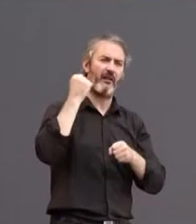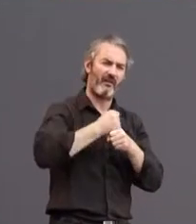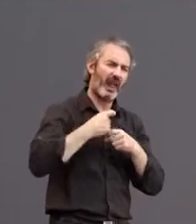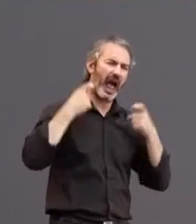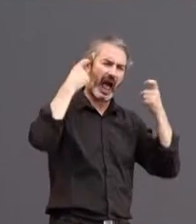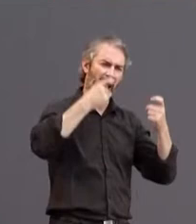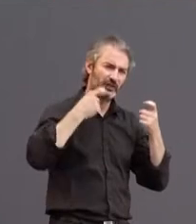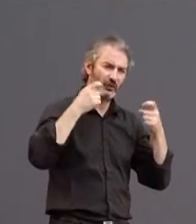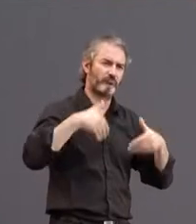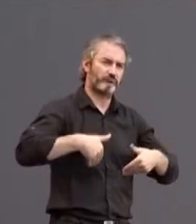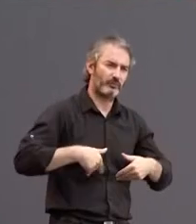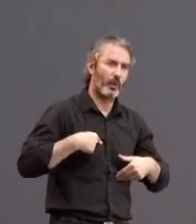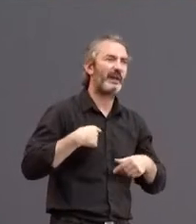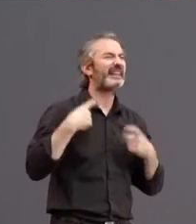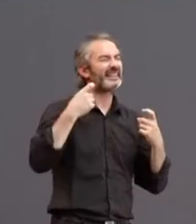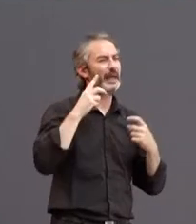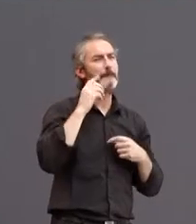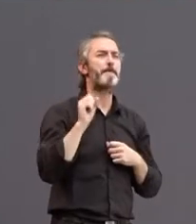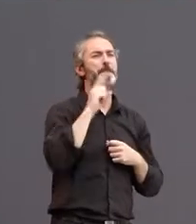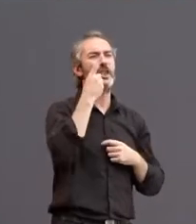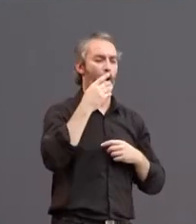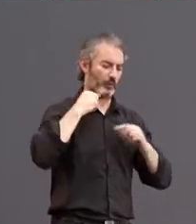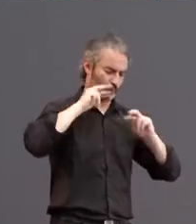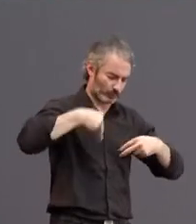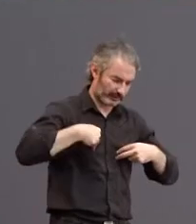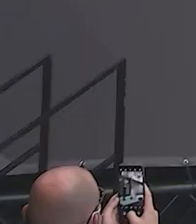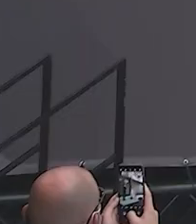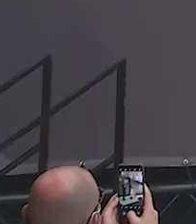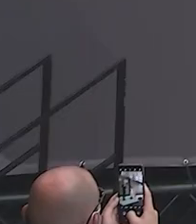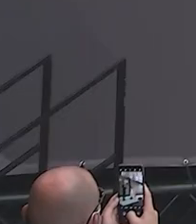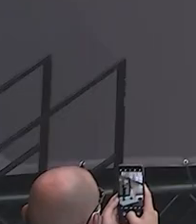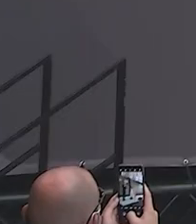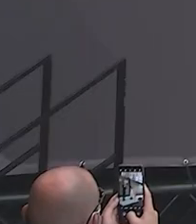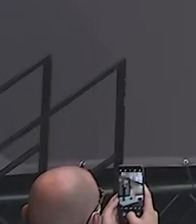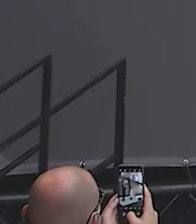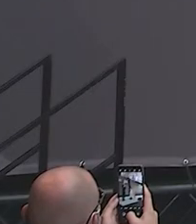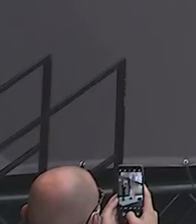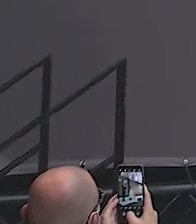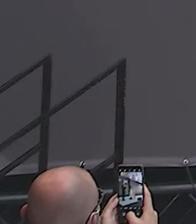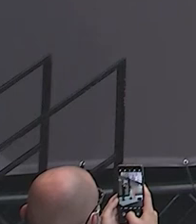esforç, d'intentar ser la millor versió de nosaltres mateixos, d'estressar-nos durant la setmana 9 i